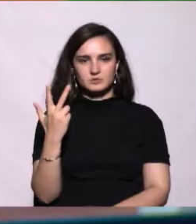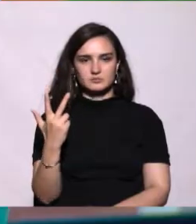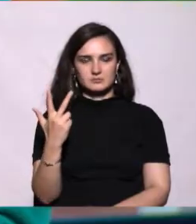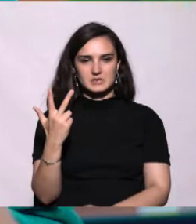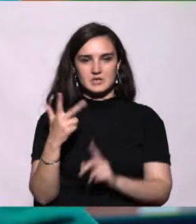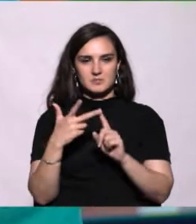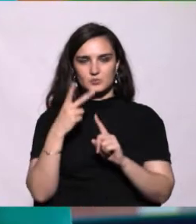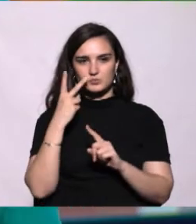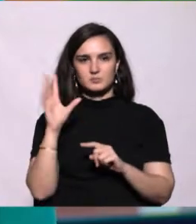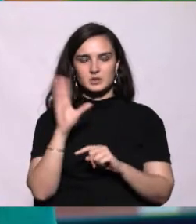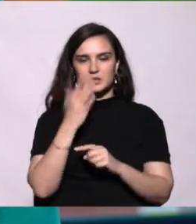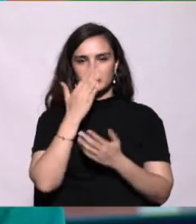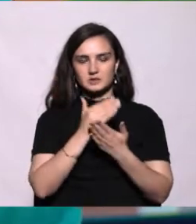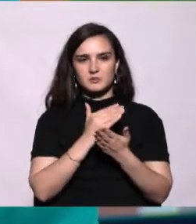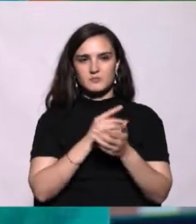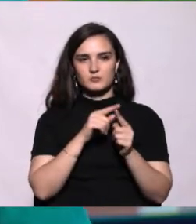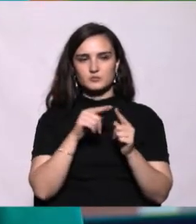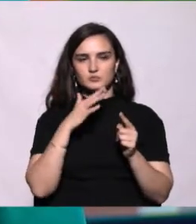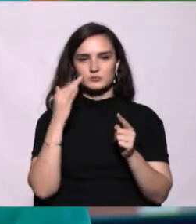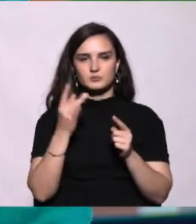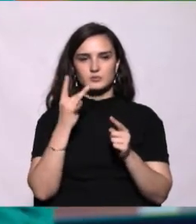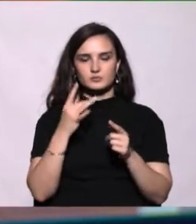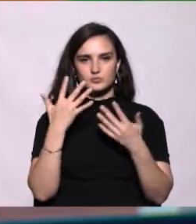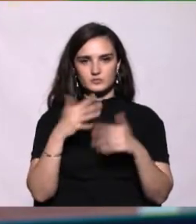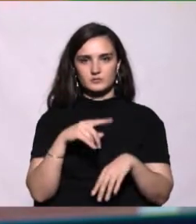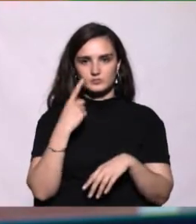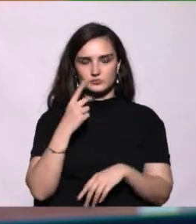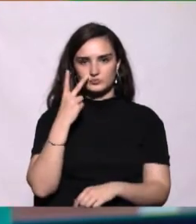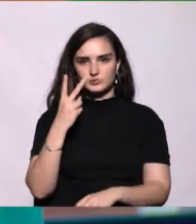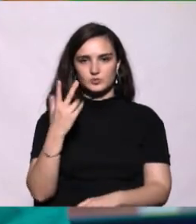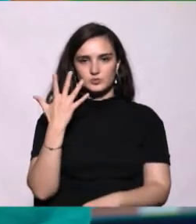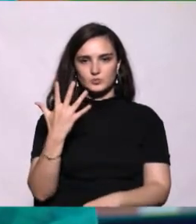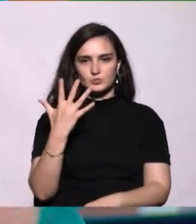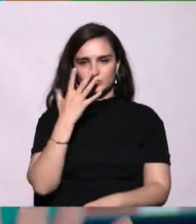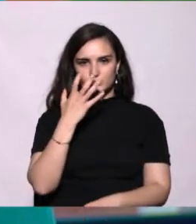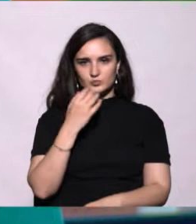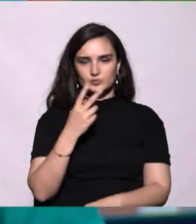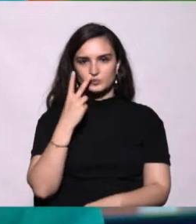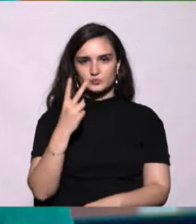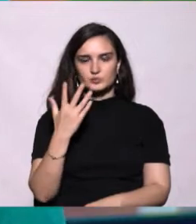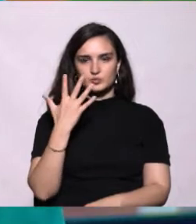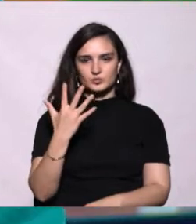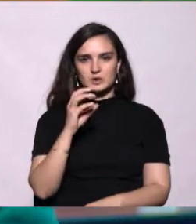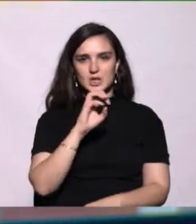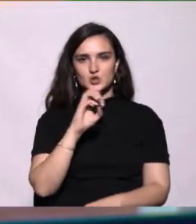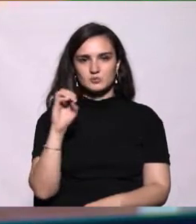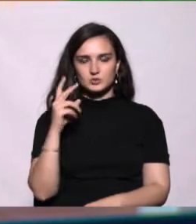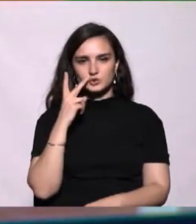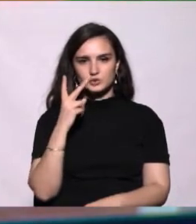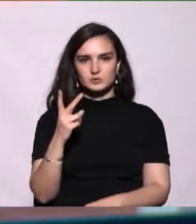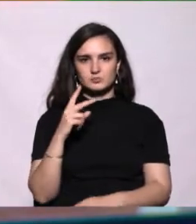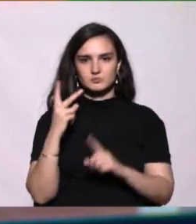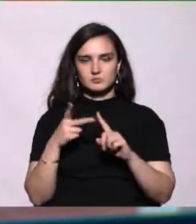three. Მთელი გაკვეთილის განმავლობაში ბევრჯერ ვახსენე. შეხედეთ ხუთ სურათს, შეხედეთ ხუთ ასობგერას,